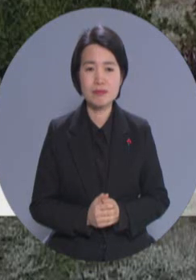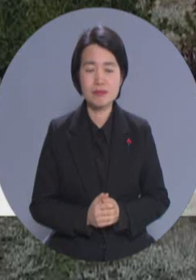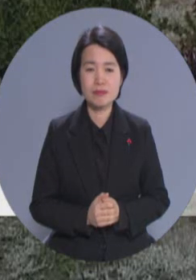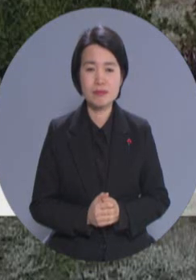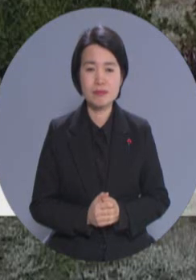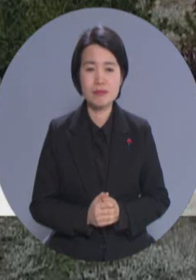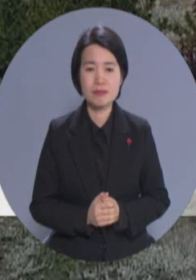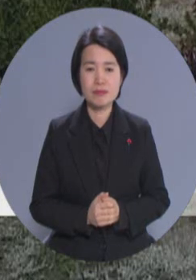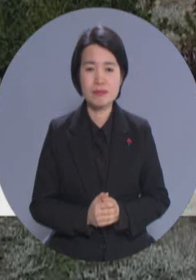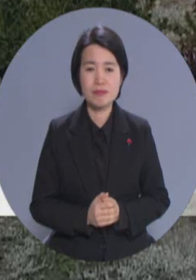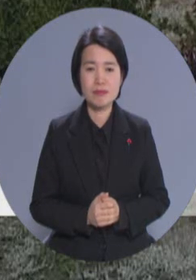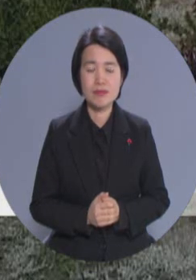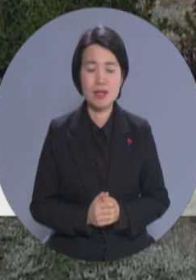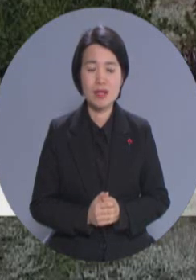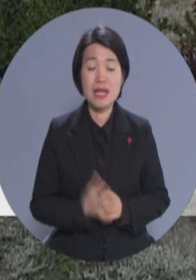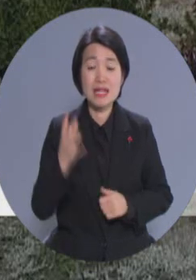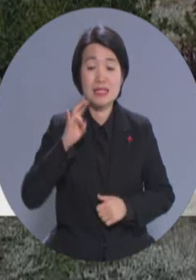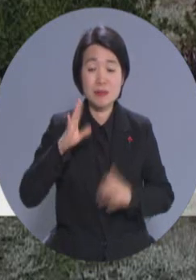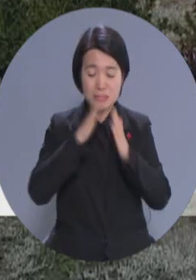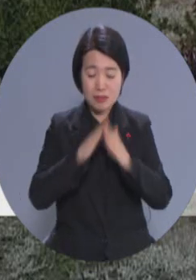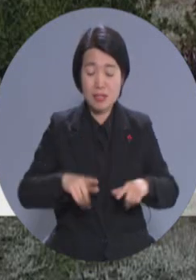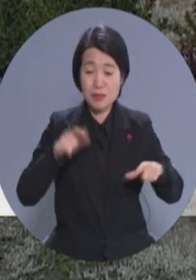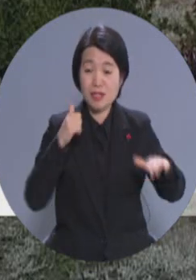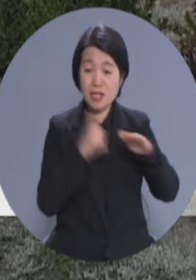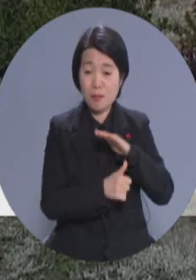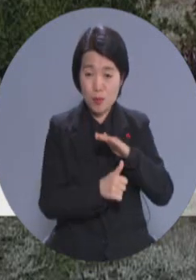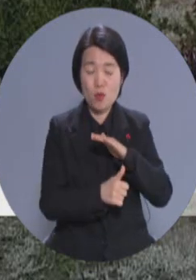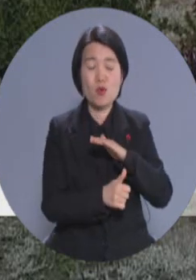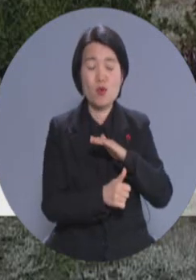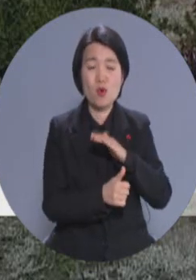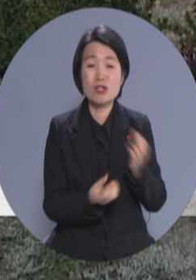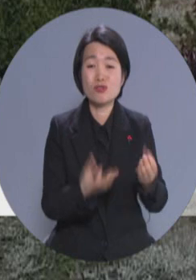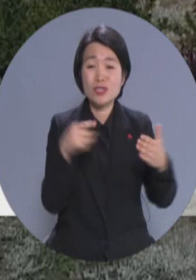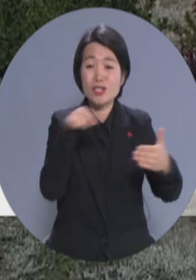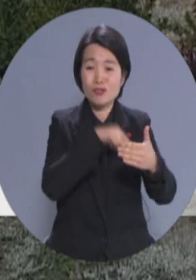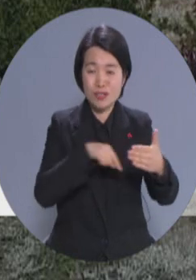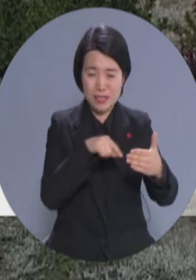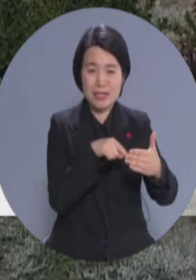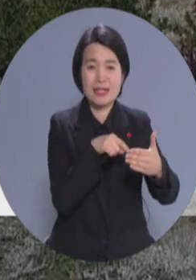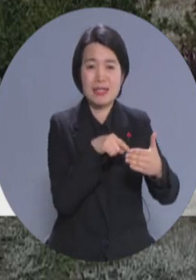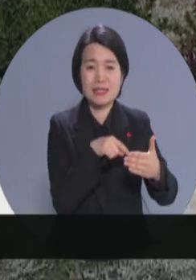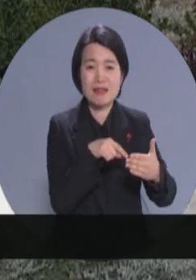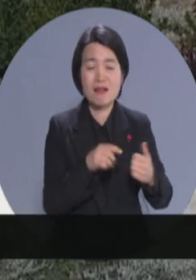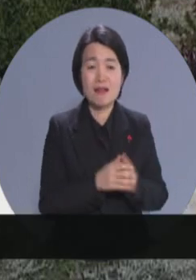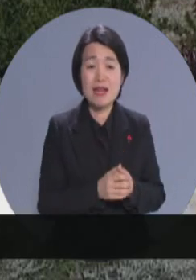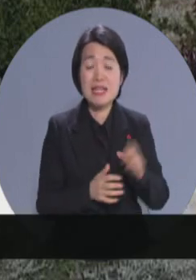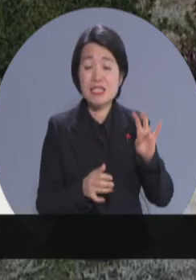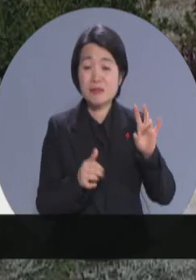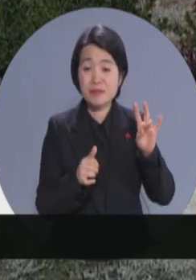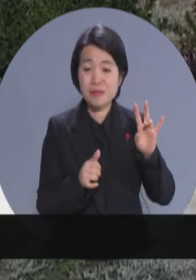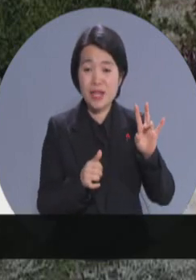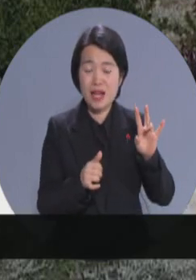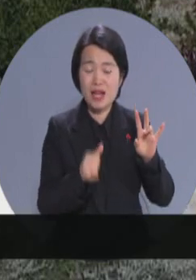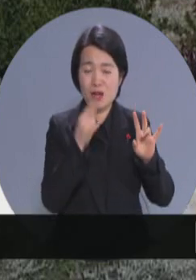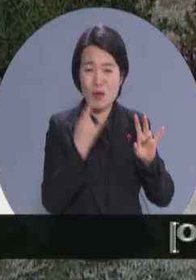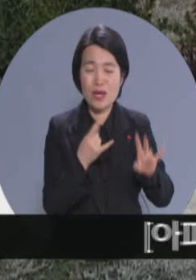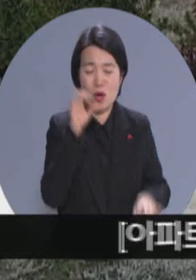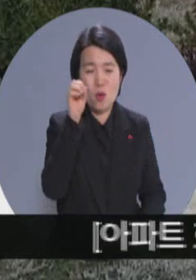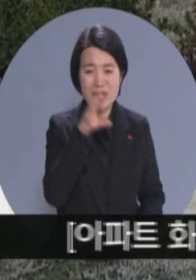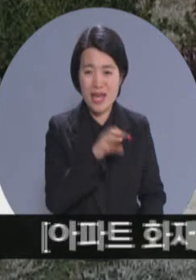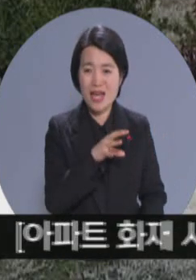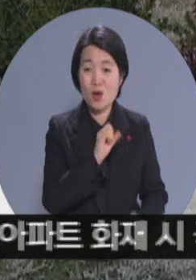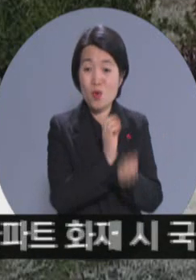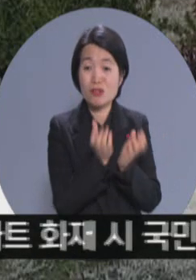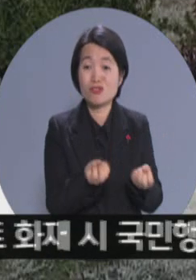말했습니다 올해 전남도 대표 제 우수등급으로 지정된 광양 매화축제가 3월 8일부터 열흘